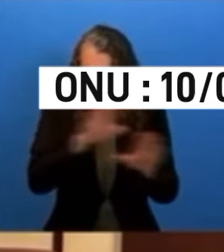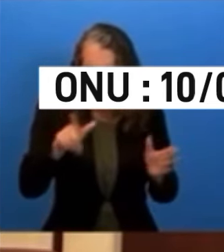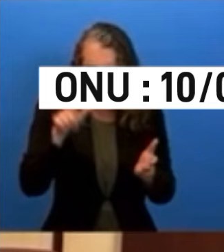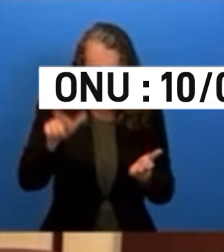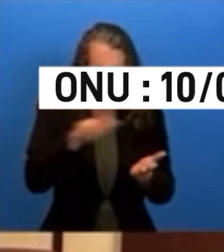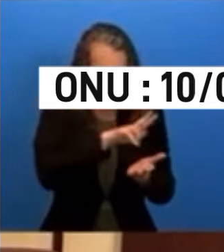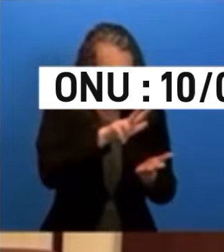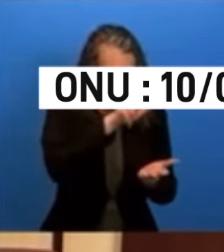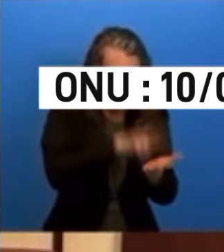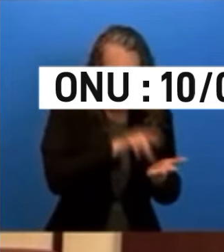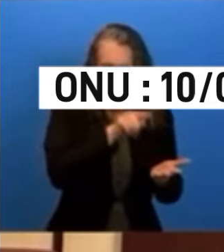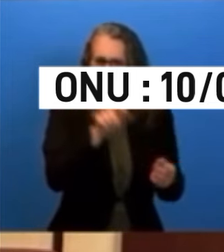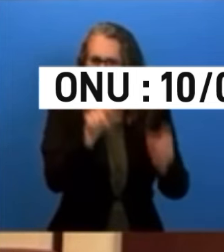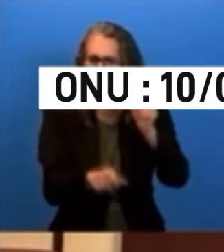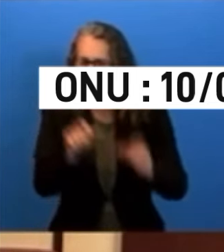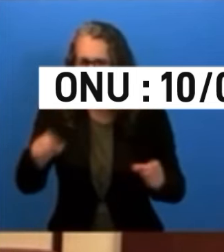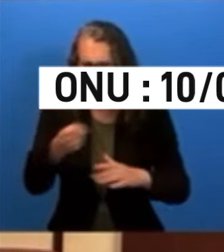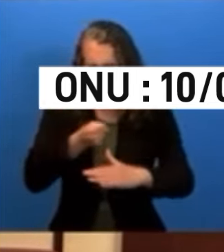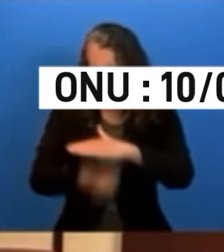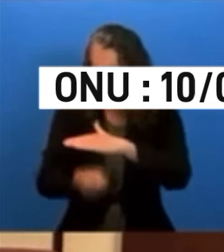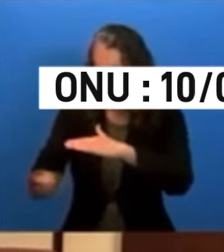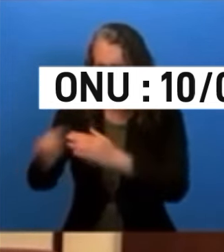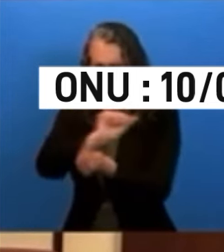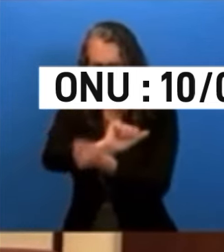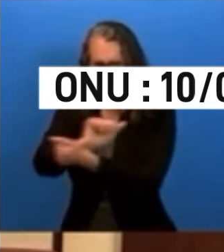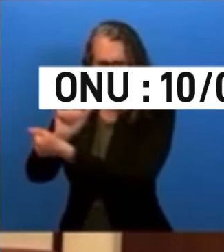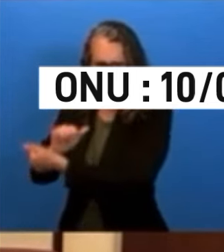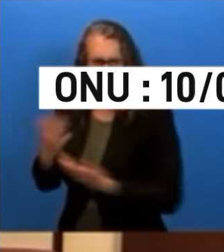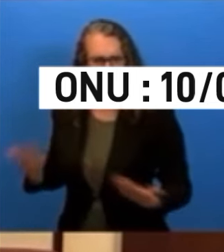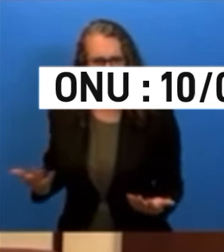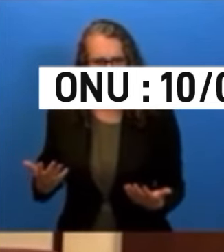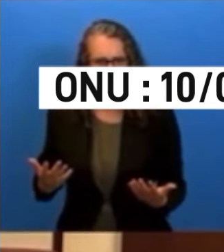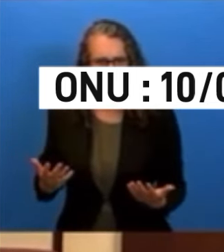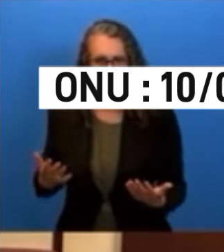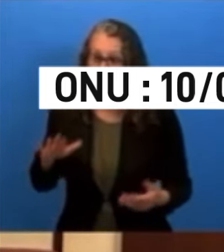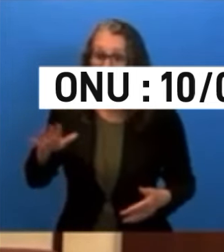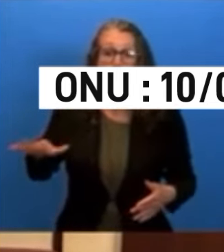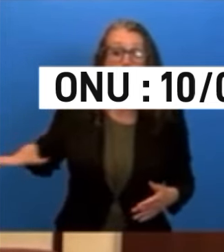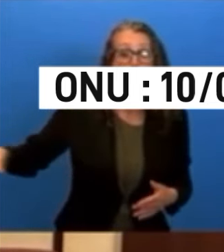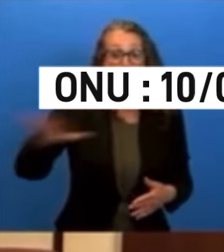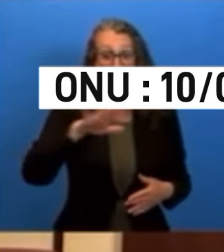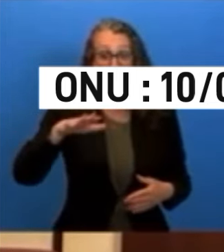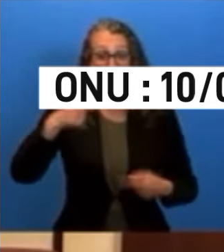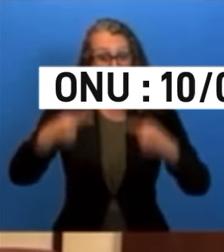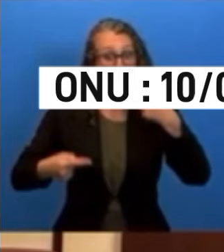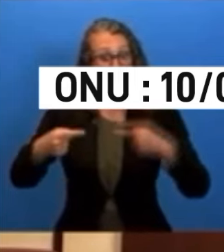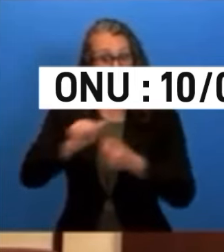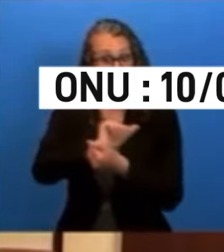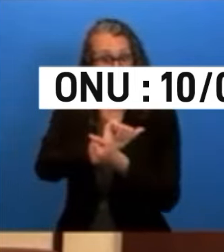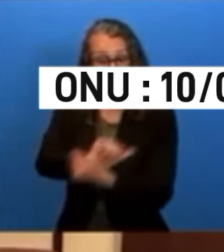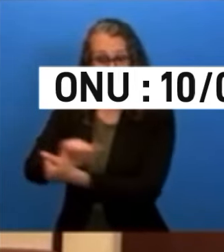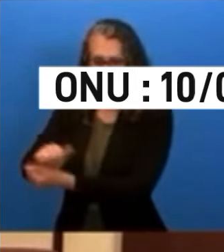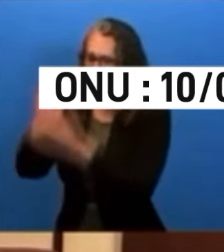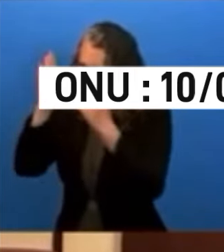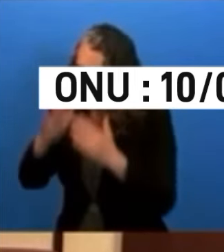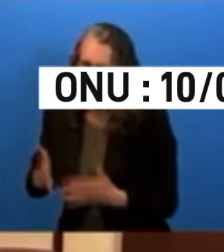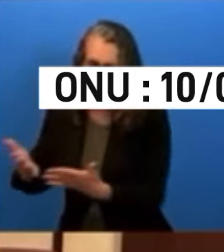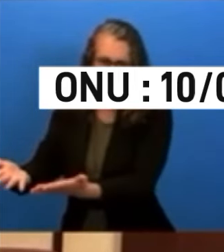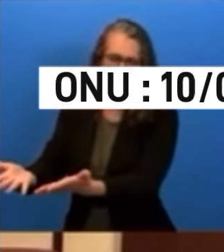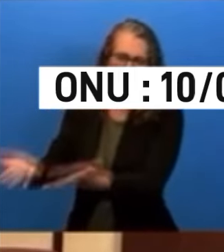تحترم النصوص التي وقعت عليها وصدقت عليها، وعلى أساس هذه المصادقة أن